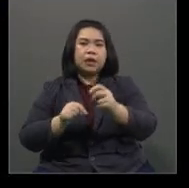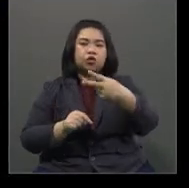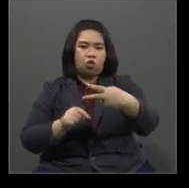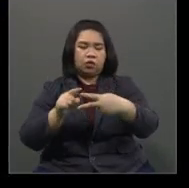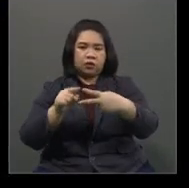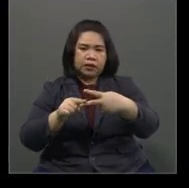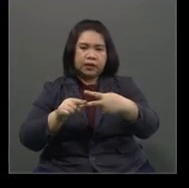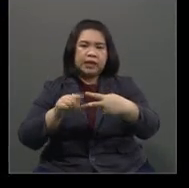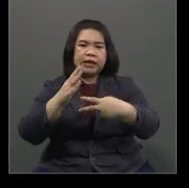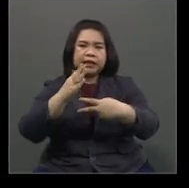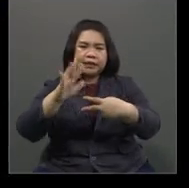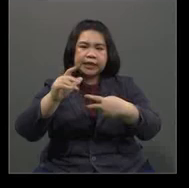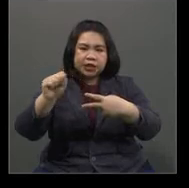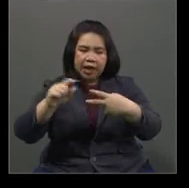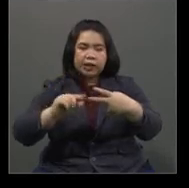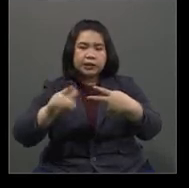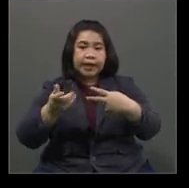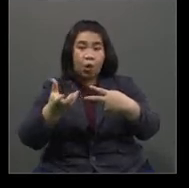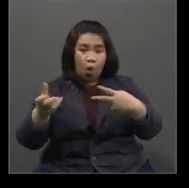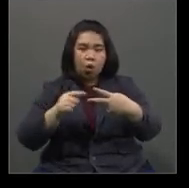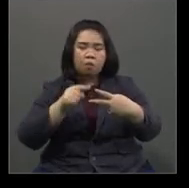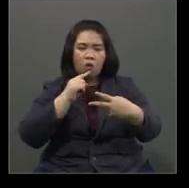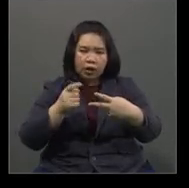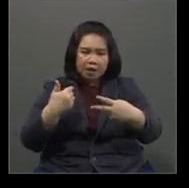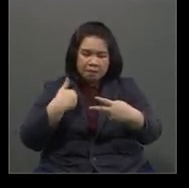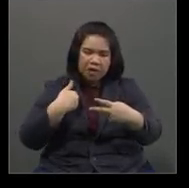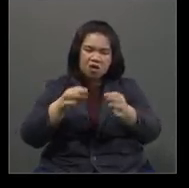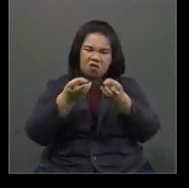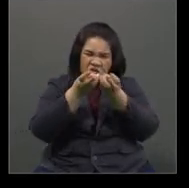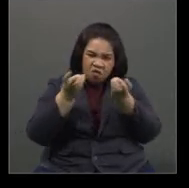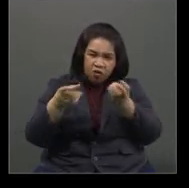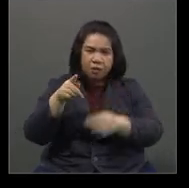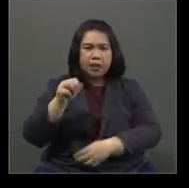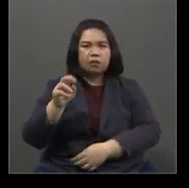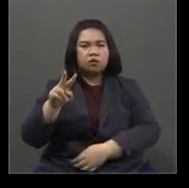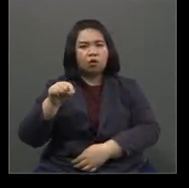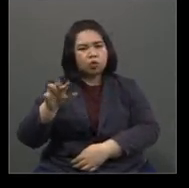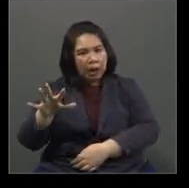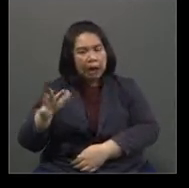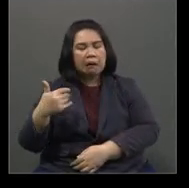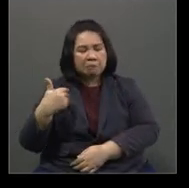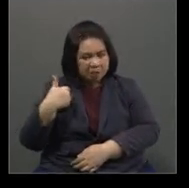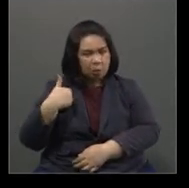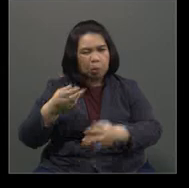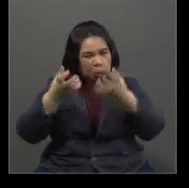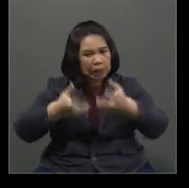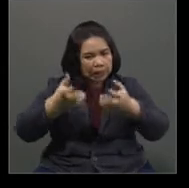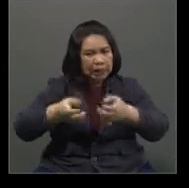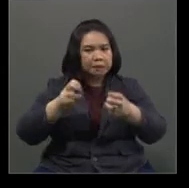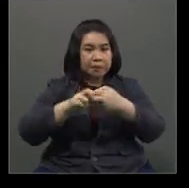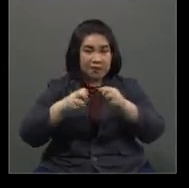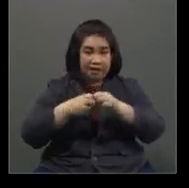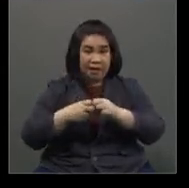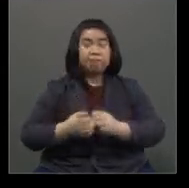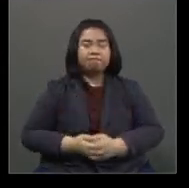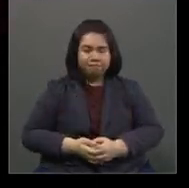เริ่มมีสถานการณ์ไฟป่าในพื้นที่และมีค้าหมอกควันฝุ่นละออง PM 2.5เนี่ยถือว่ามีความรุนแรงมากยิ่งขึ้นด้วยทางรอง